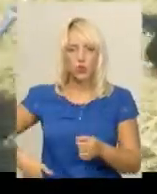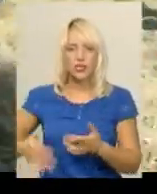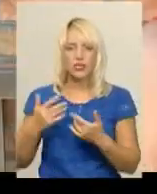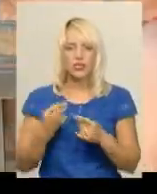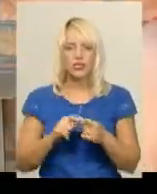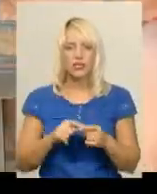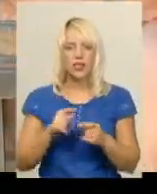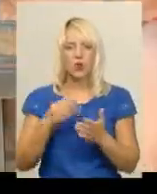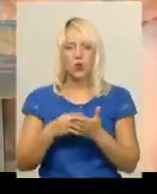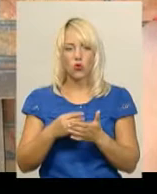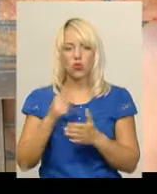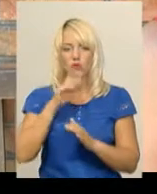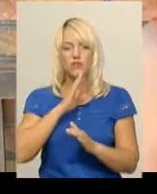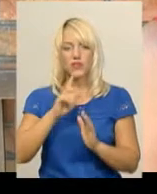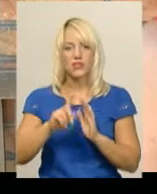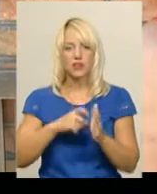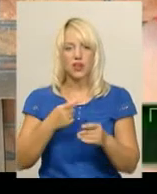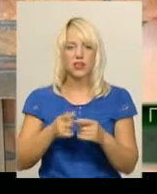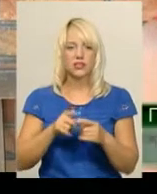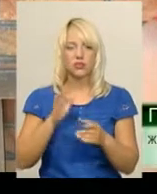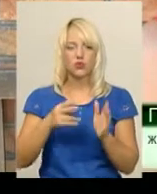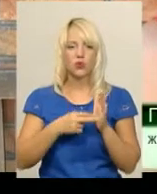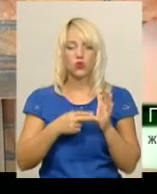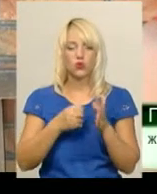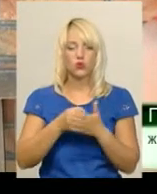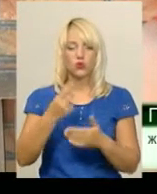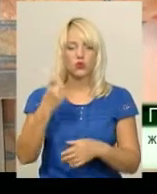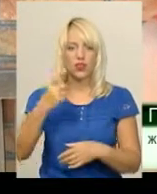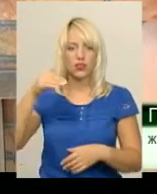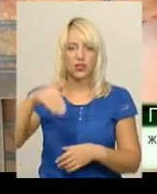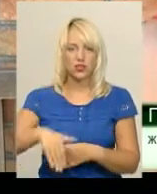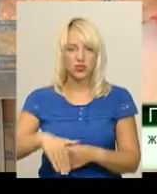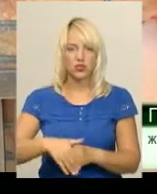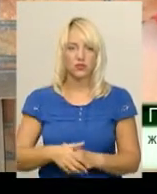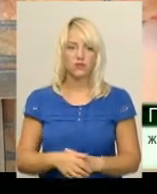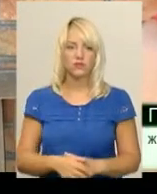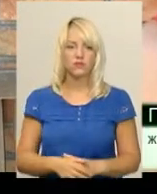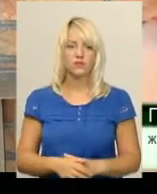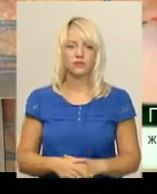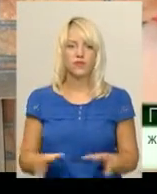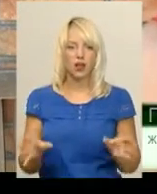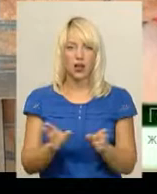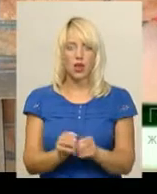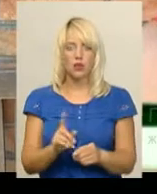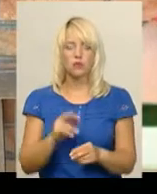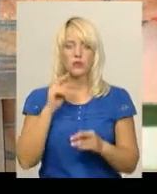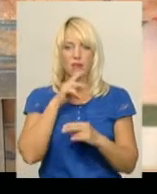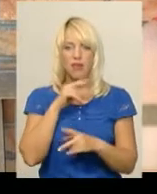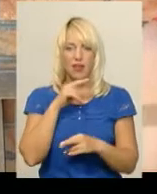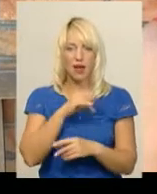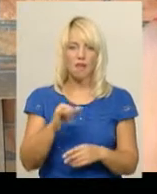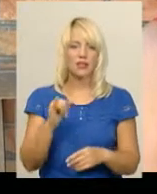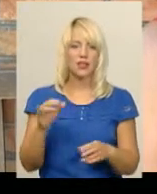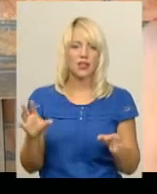взнавала. В обласній лікарні сказали, що це буде стояти до 100 тисяч разом з медикаментами,